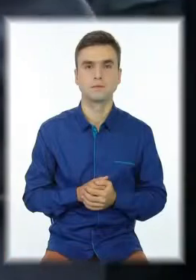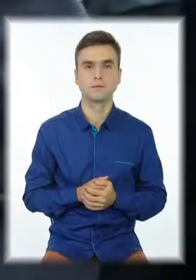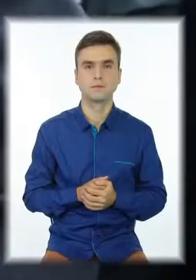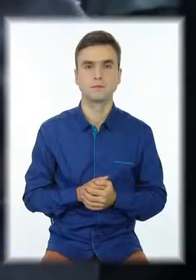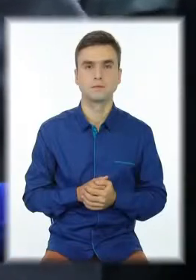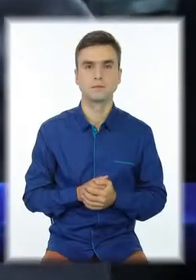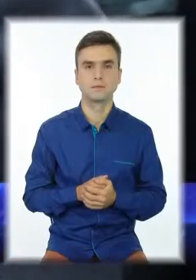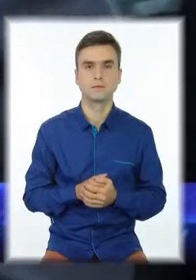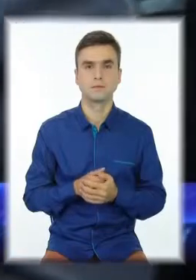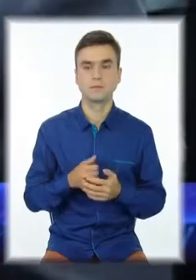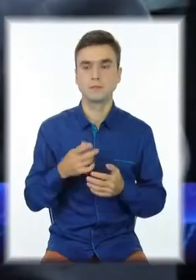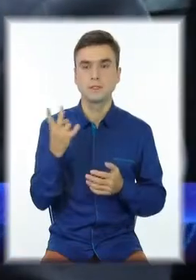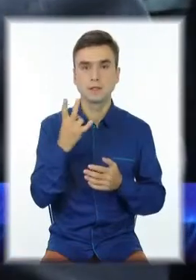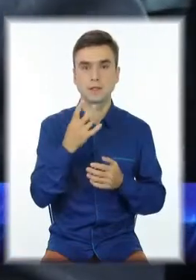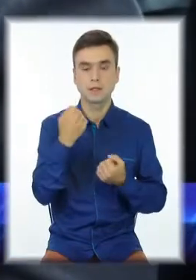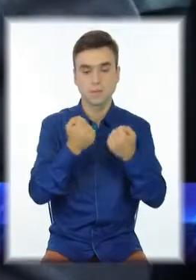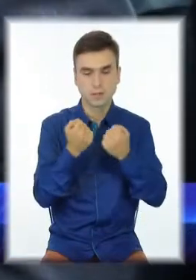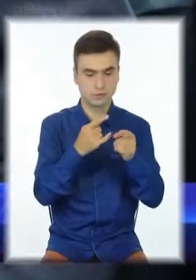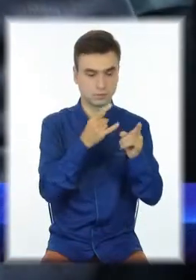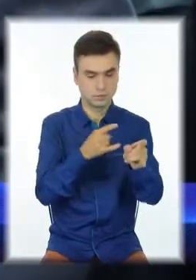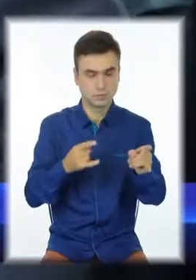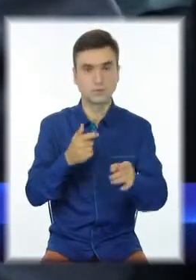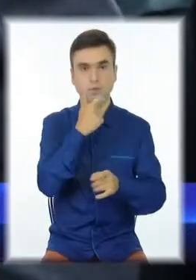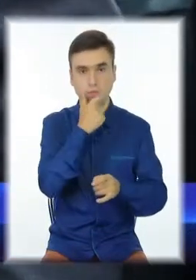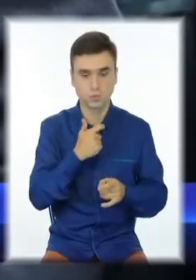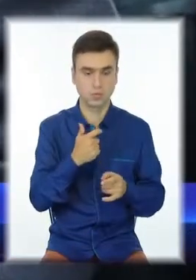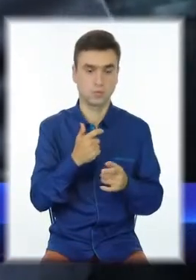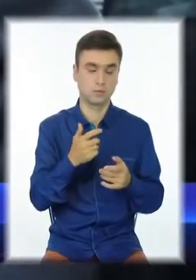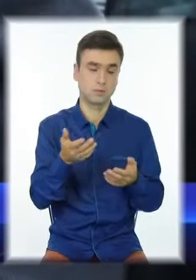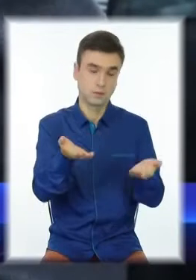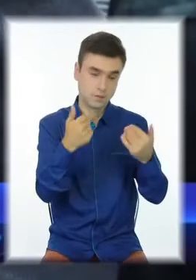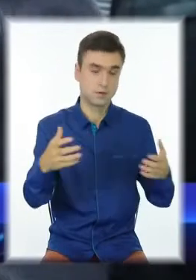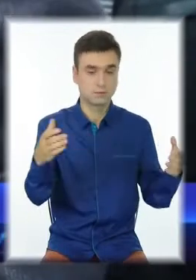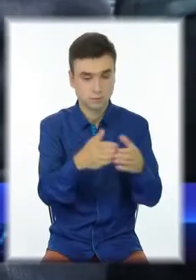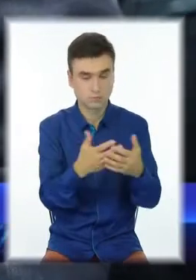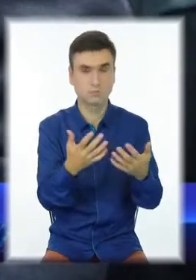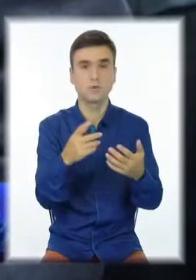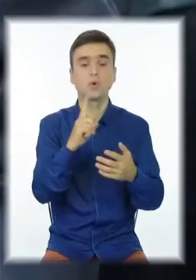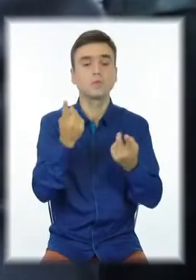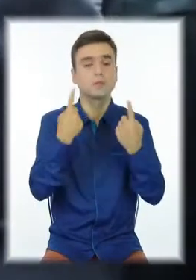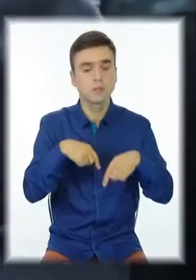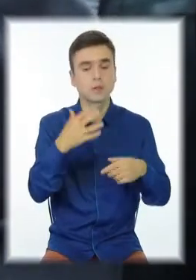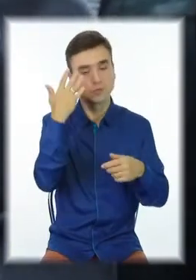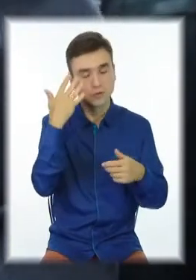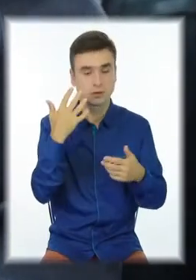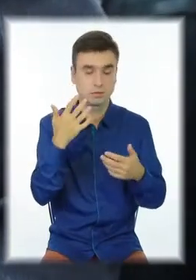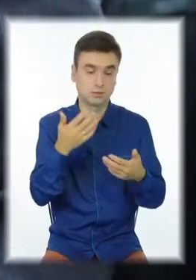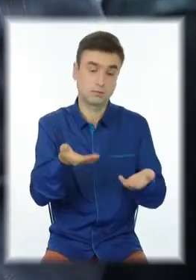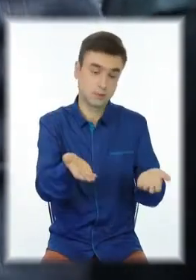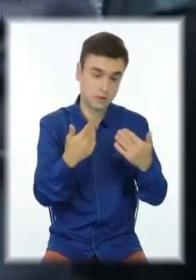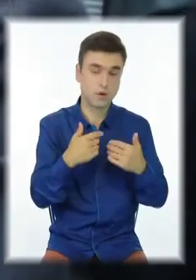Ставьте нормально машины, собирайтесь, выбирайте актив, выдвигайте требования. Это полностью ваши